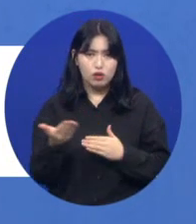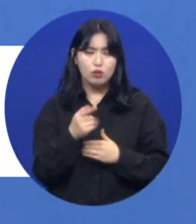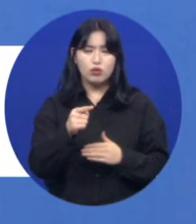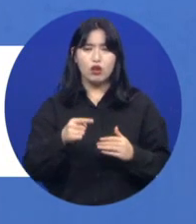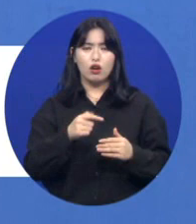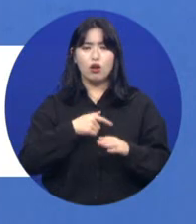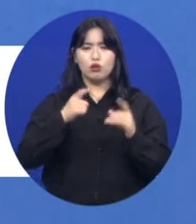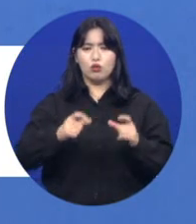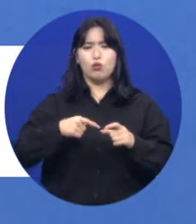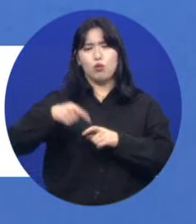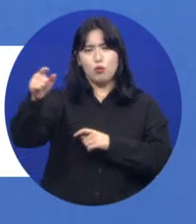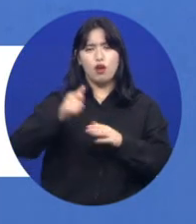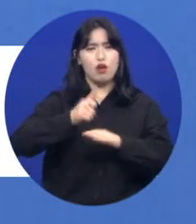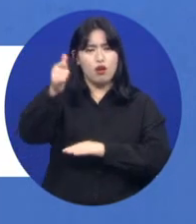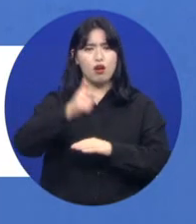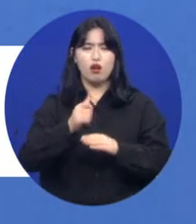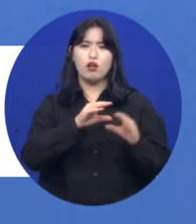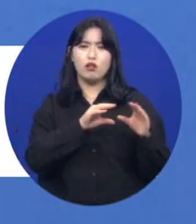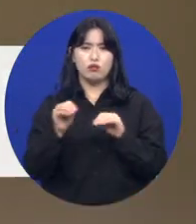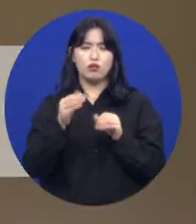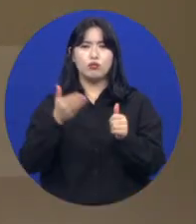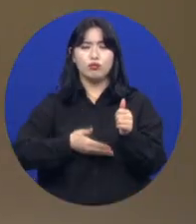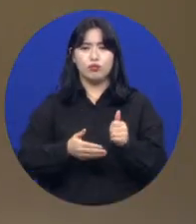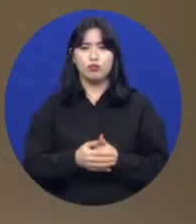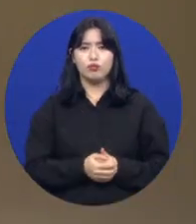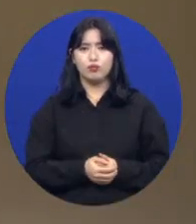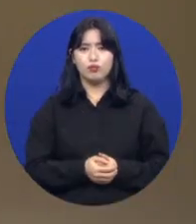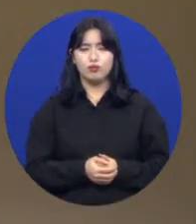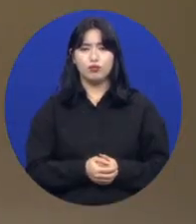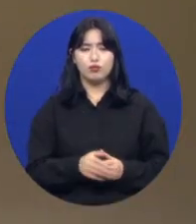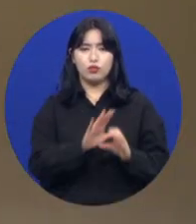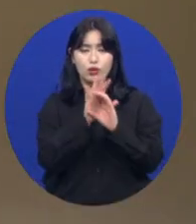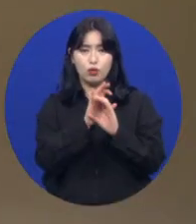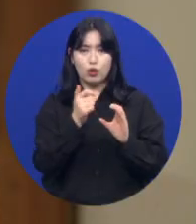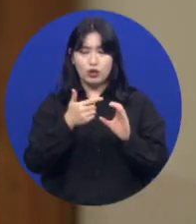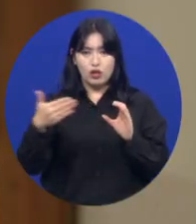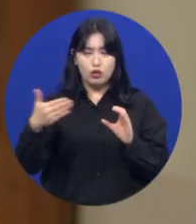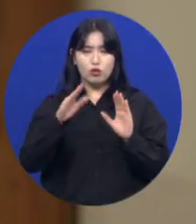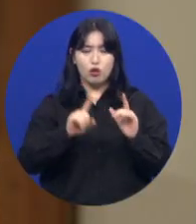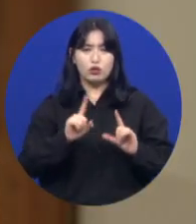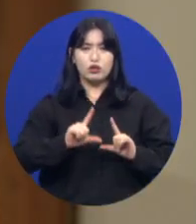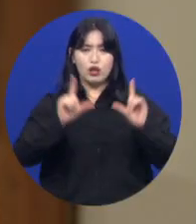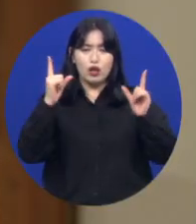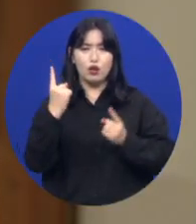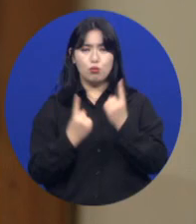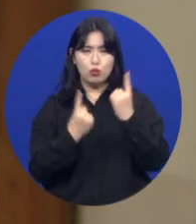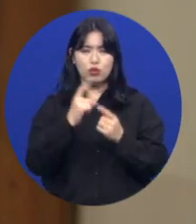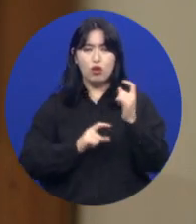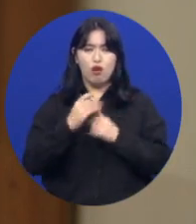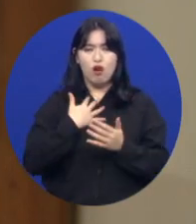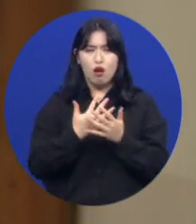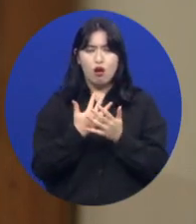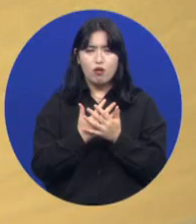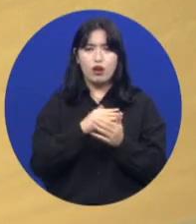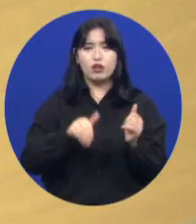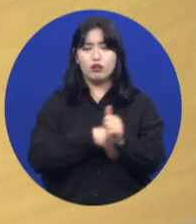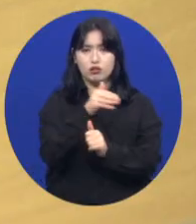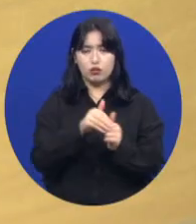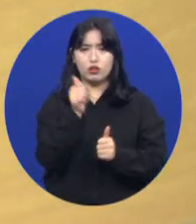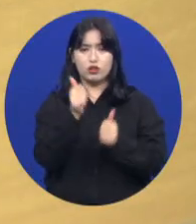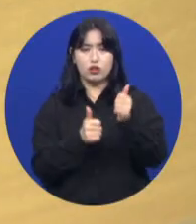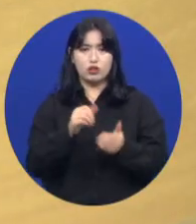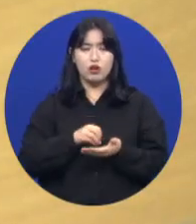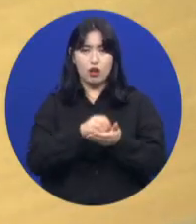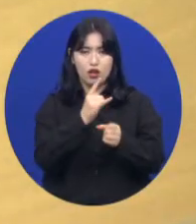출입을 자제해 주시기를 부탁드립니다. 코로나19로 어느 해보다 불안정한 상태에서 시험을 치르게